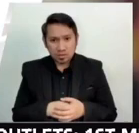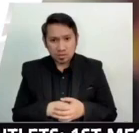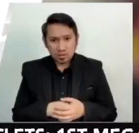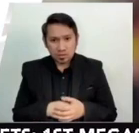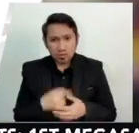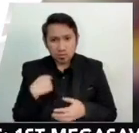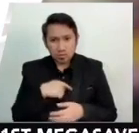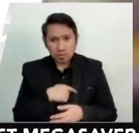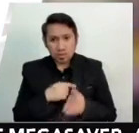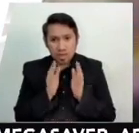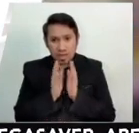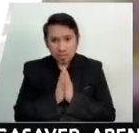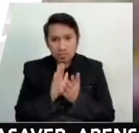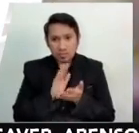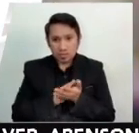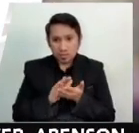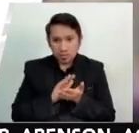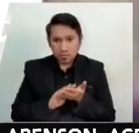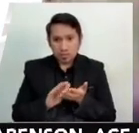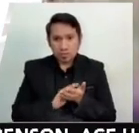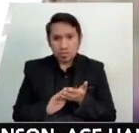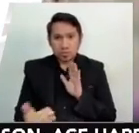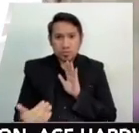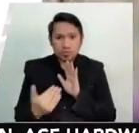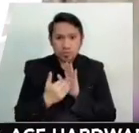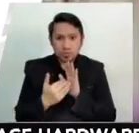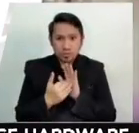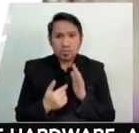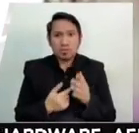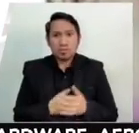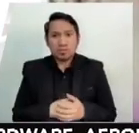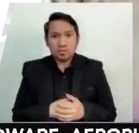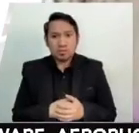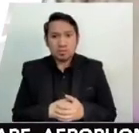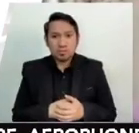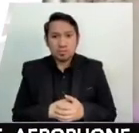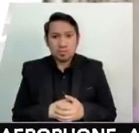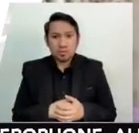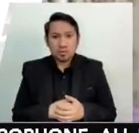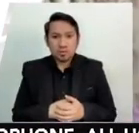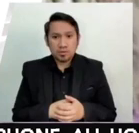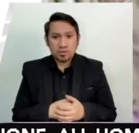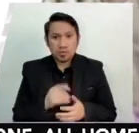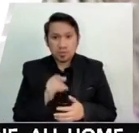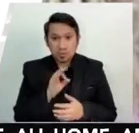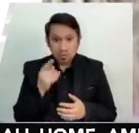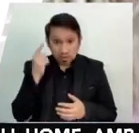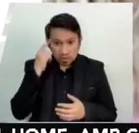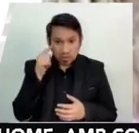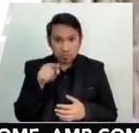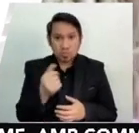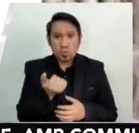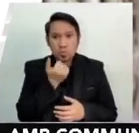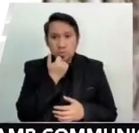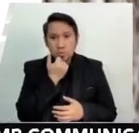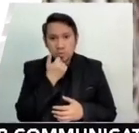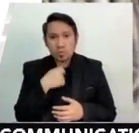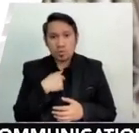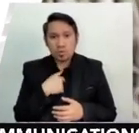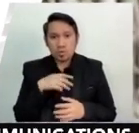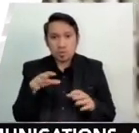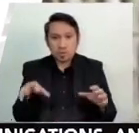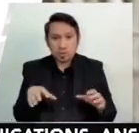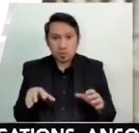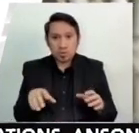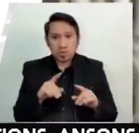mga nag-gabas, no? Kung para sa inyo nga, mali ang akong dibuhat, pero para sa